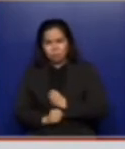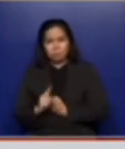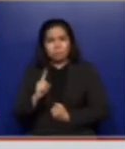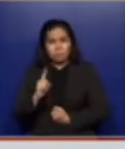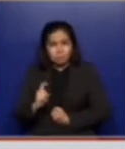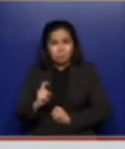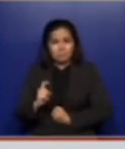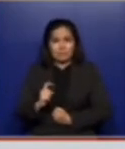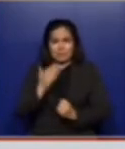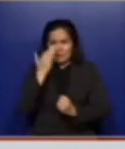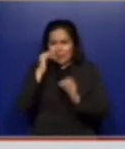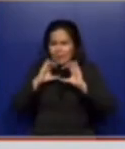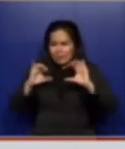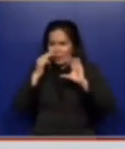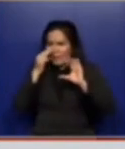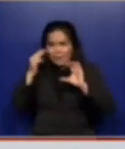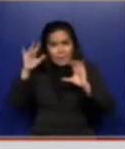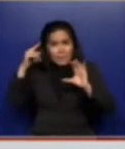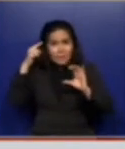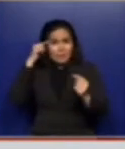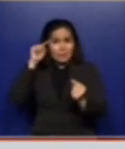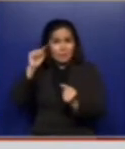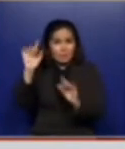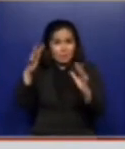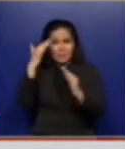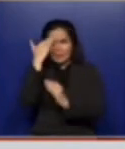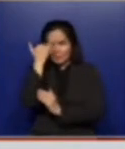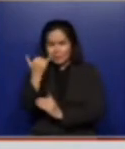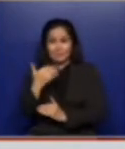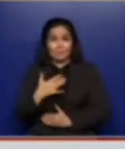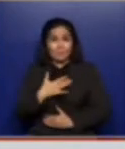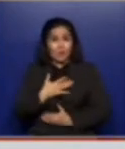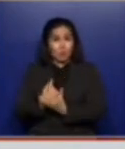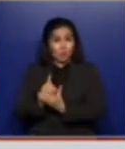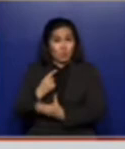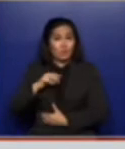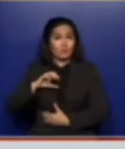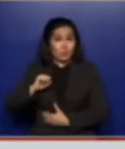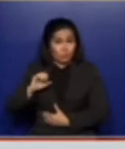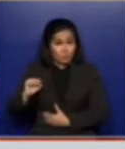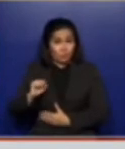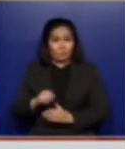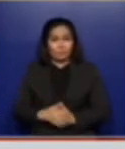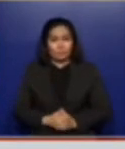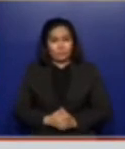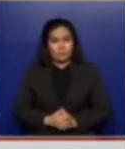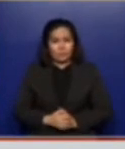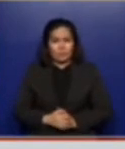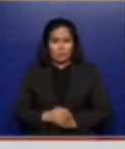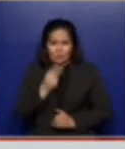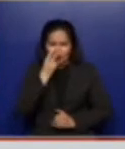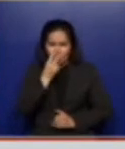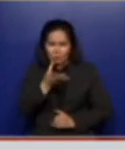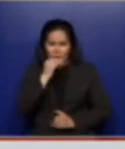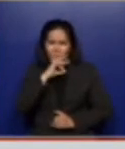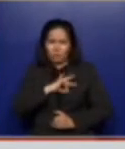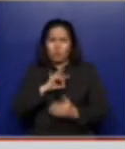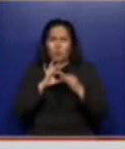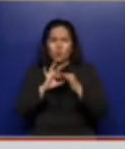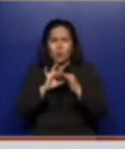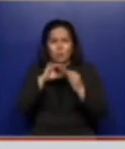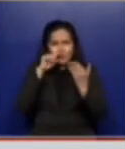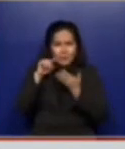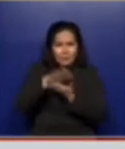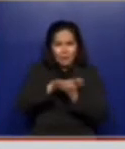บาลจึงมองไม่เห็นครับผมในฐานะที่เป็นตัวแทนประชาชนรู้สึกห่วงใยประเทศชาติและประชา